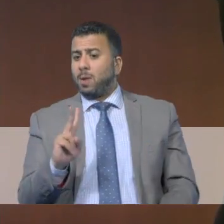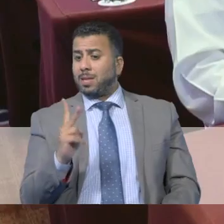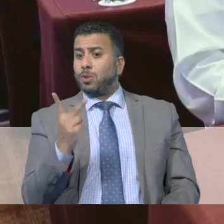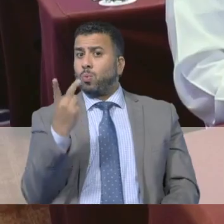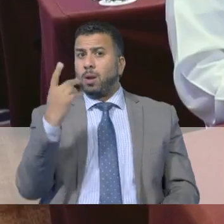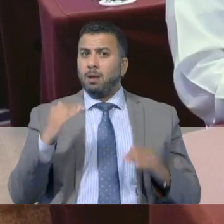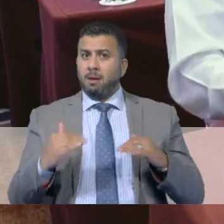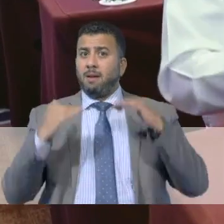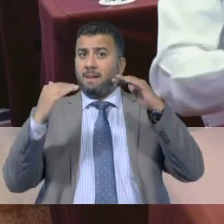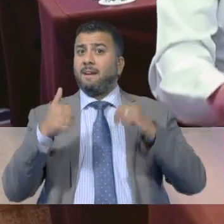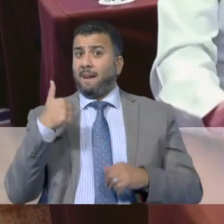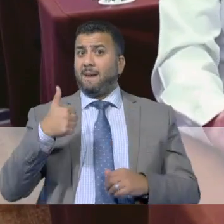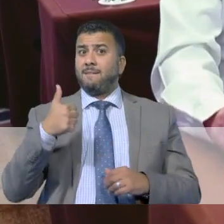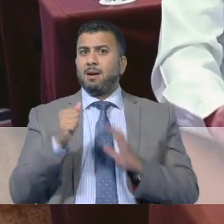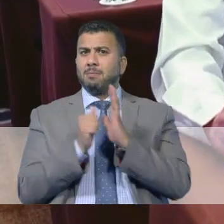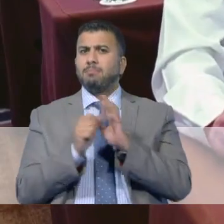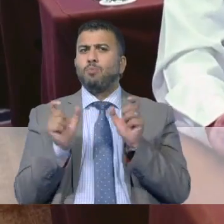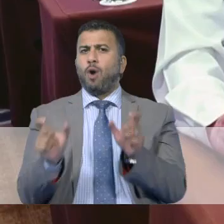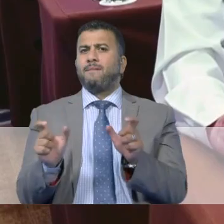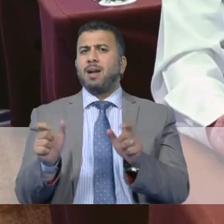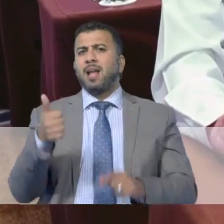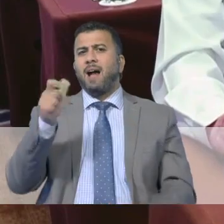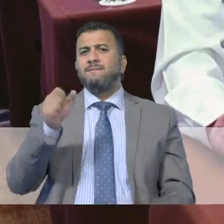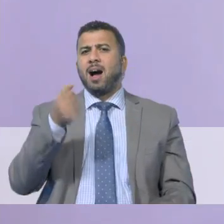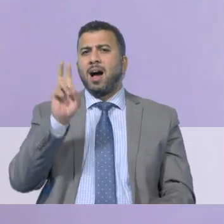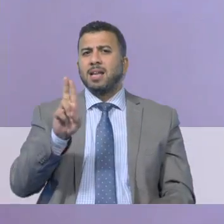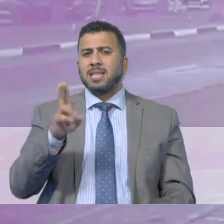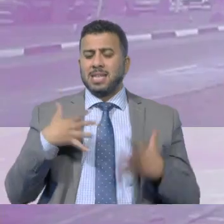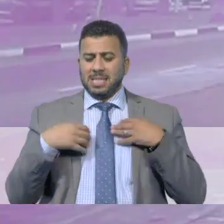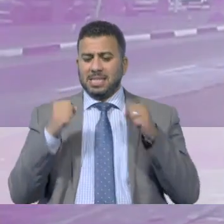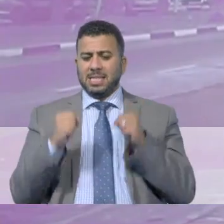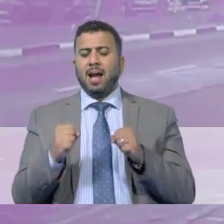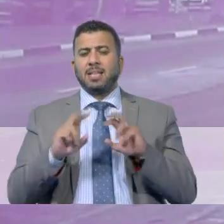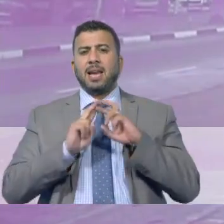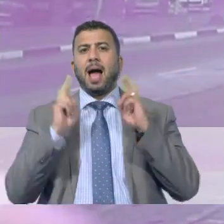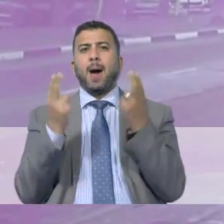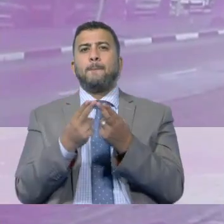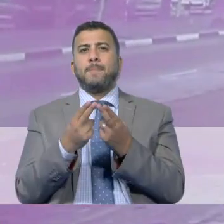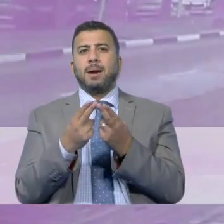والتطوير لرفع الكفاءة في مجال مكافحة آفات الصحة العامة.